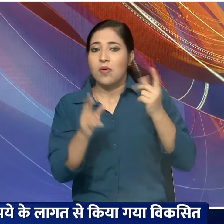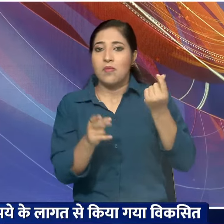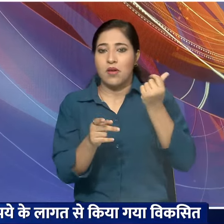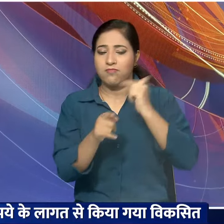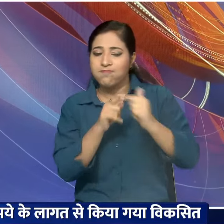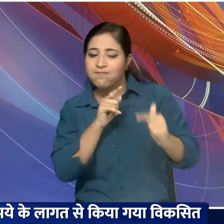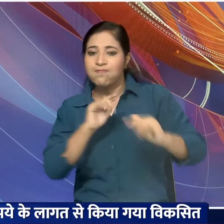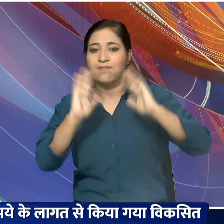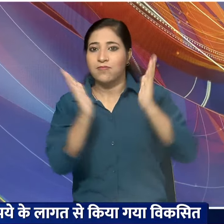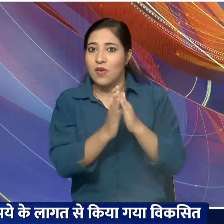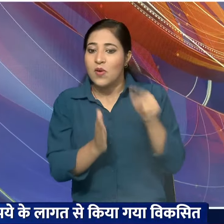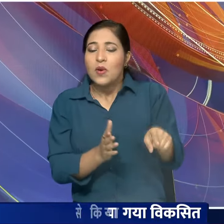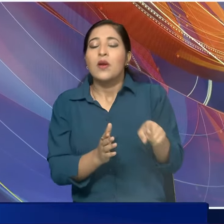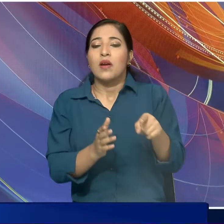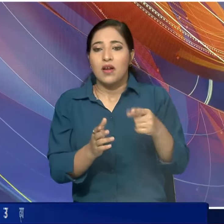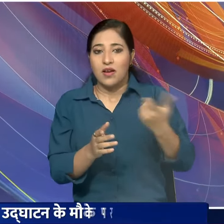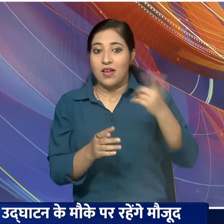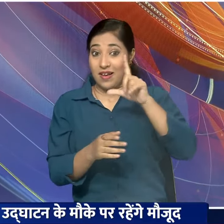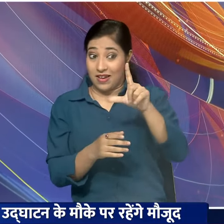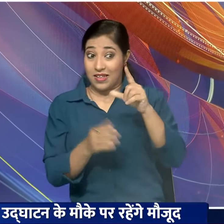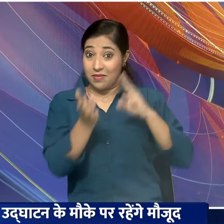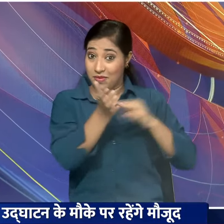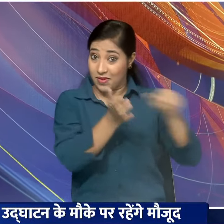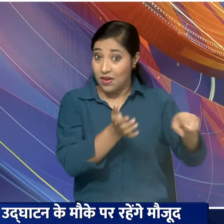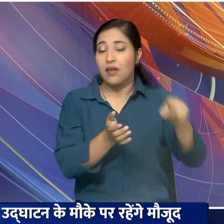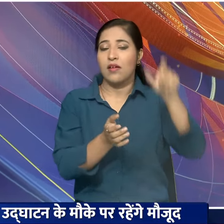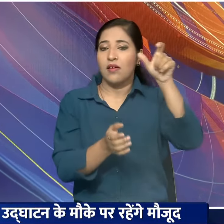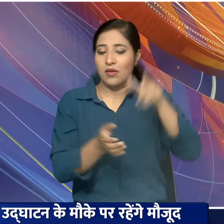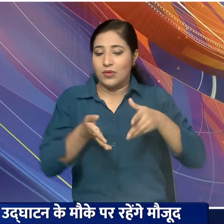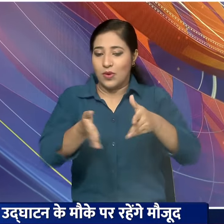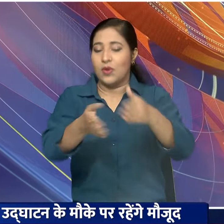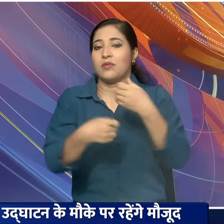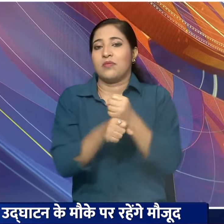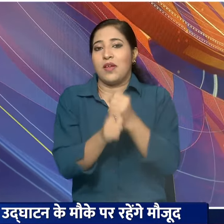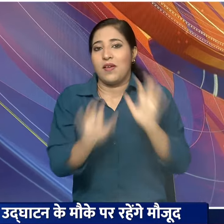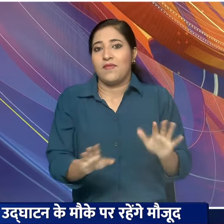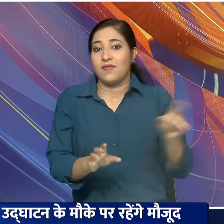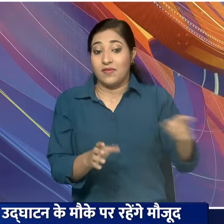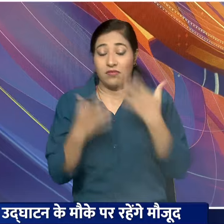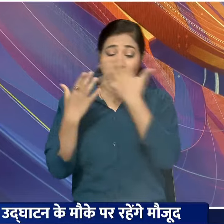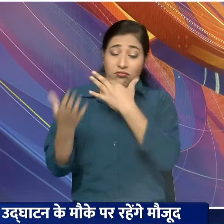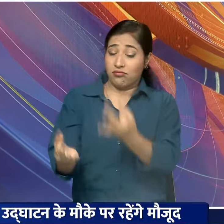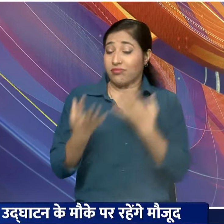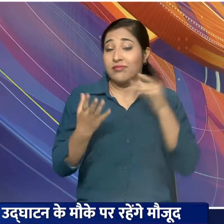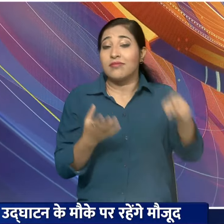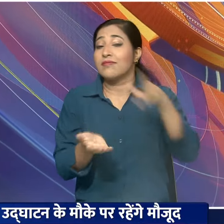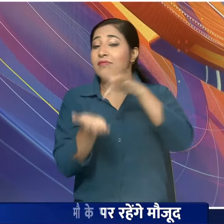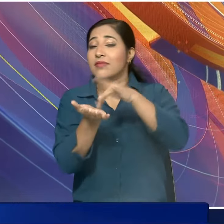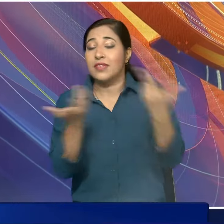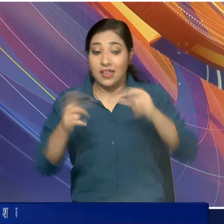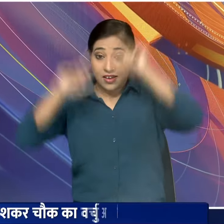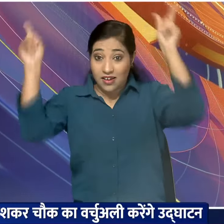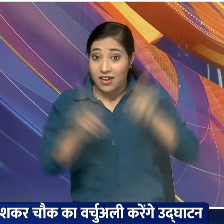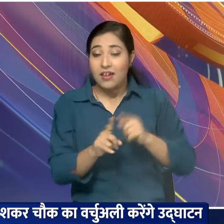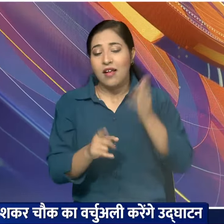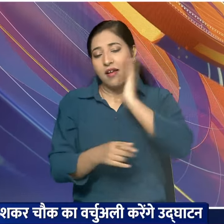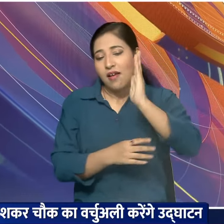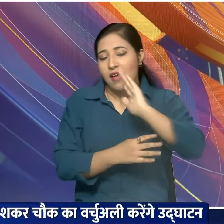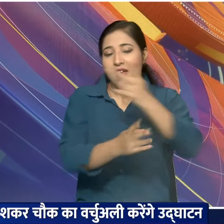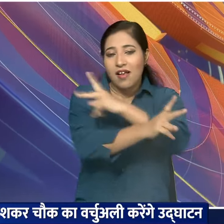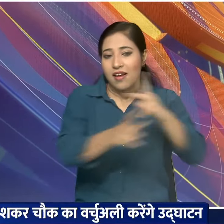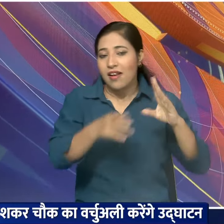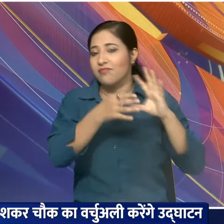लता मंगेशकर चौक को विकसित किया गया है। संबंधित जगह का मुख्य आकर्षण यही है कि वहां भारतीय संगीत